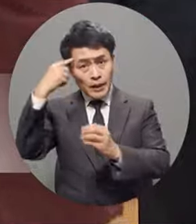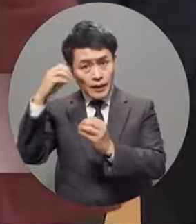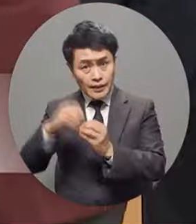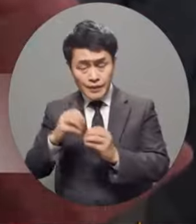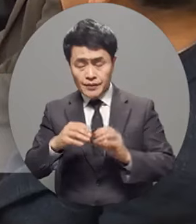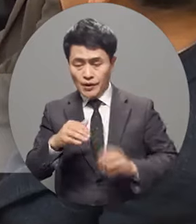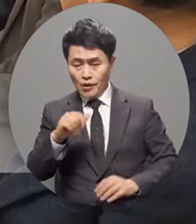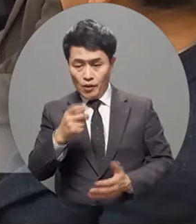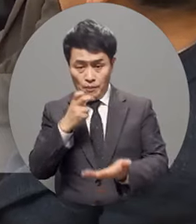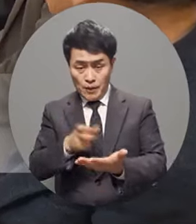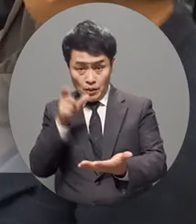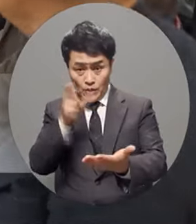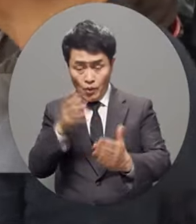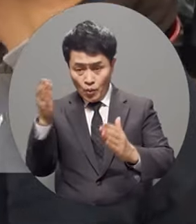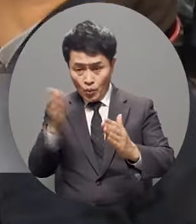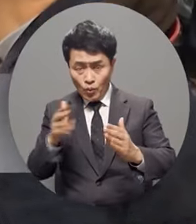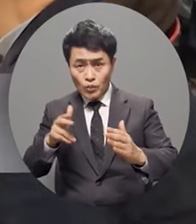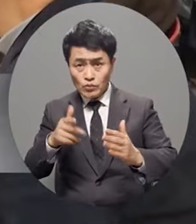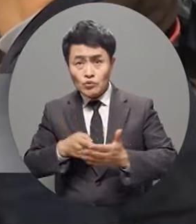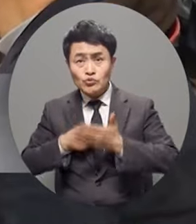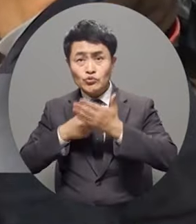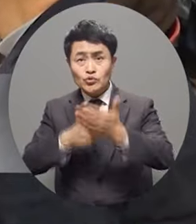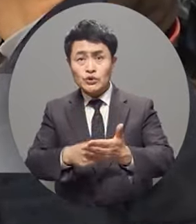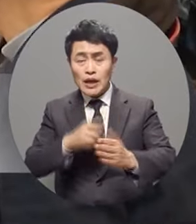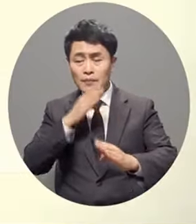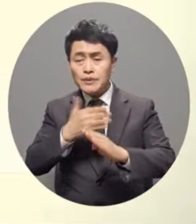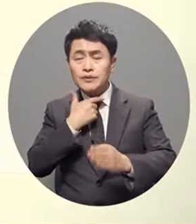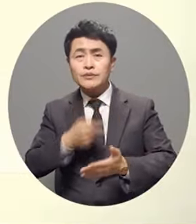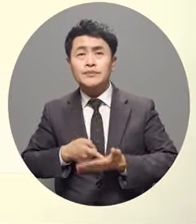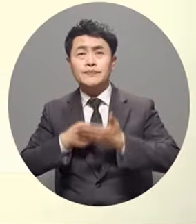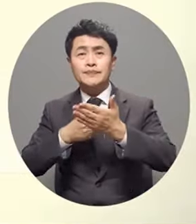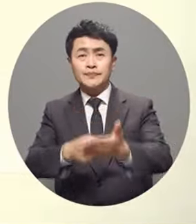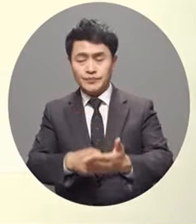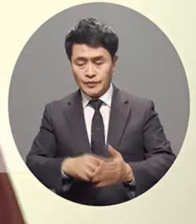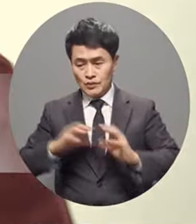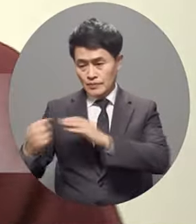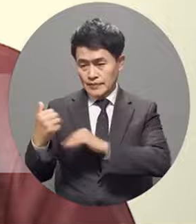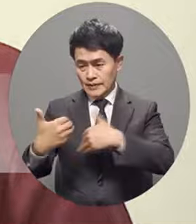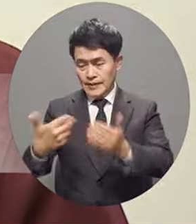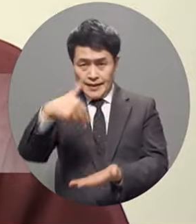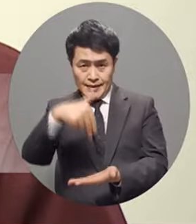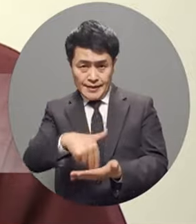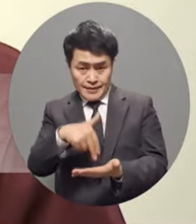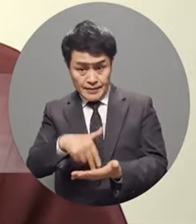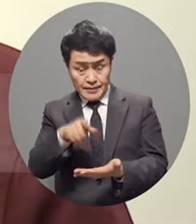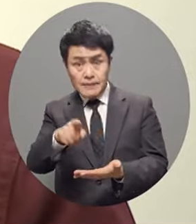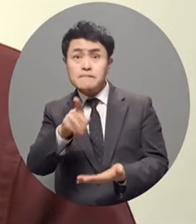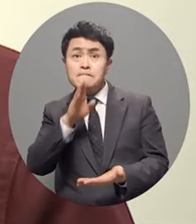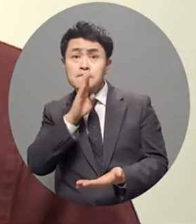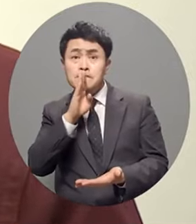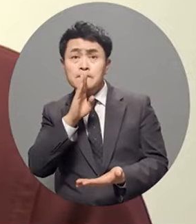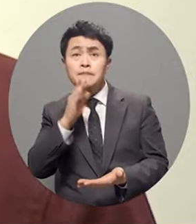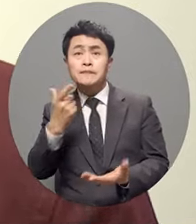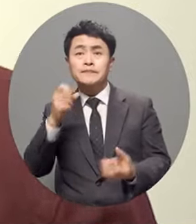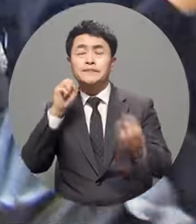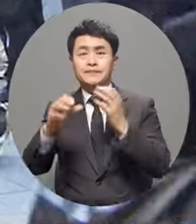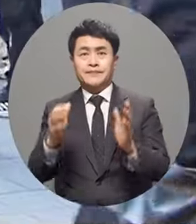전문 수록을 공통 공약으로 추진하자는 민주당의 제안엔 국민의힘의 입장이 그것인 건 분명하다고만